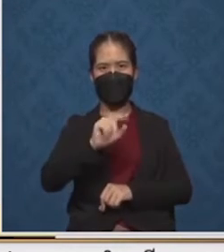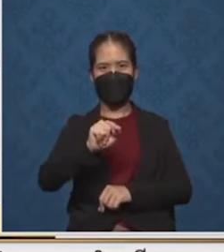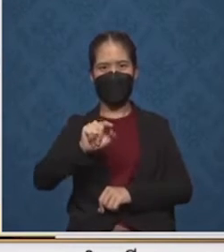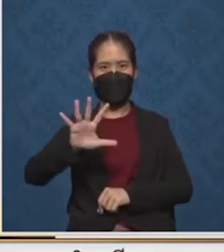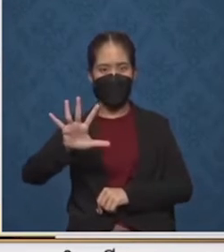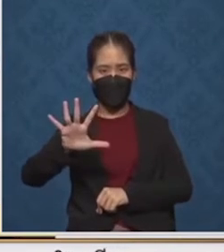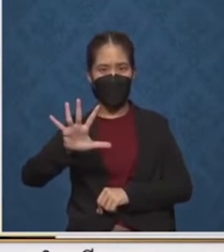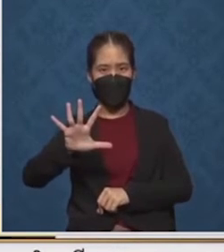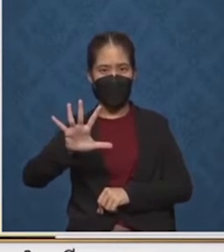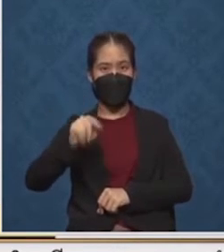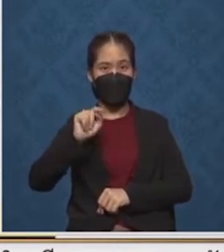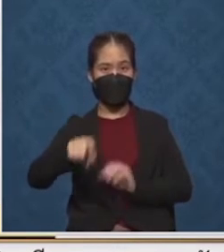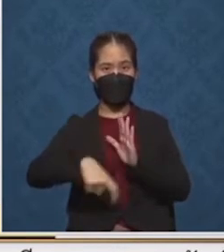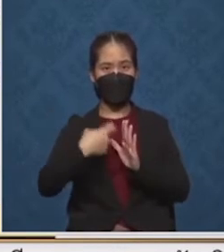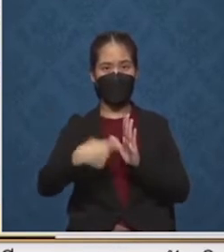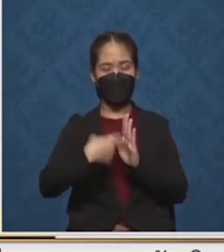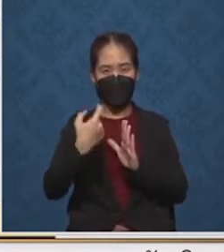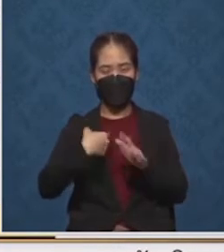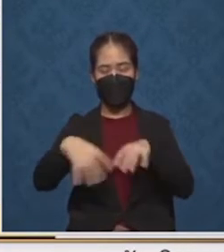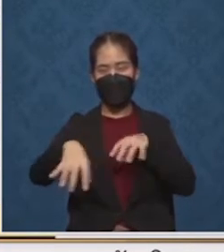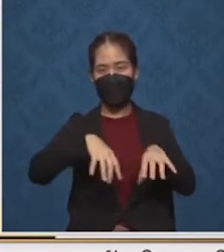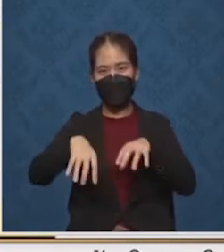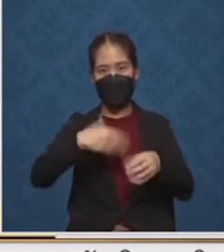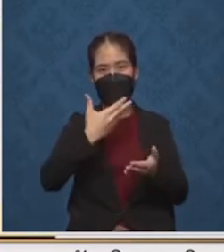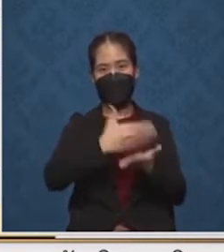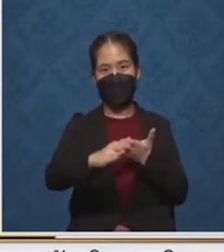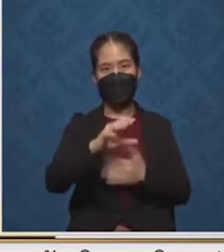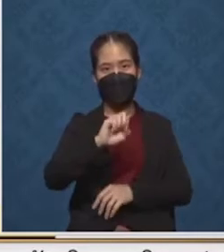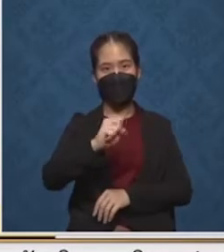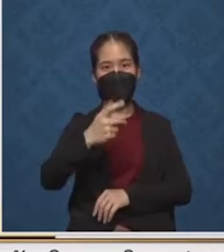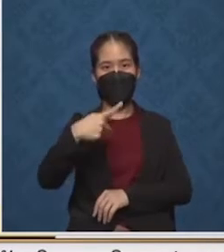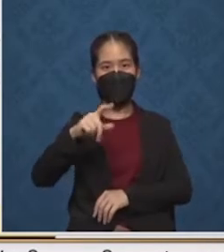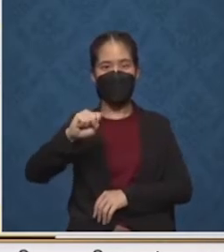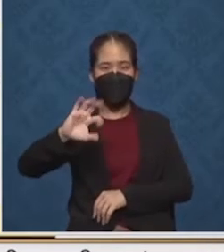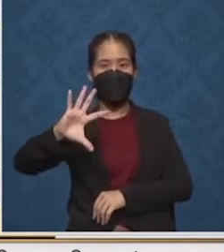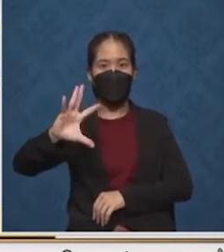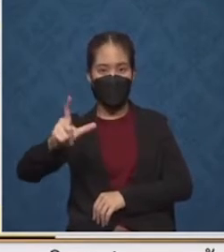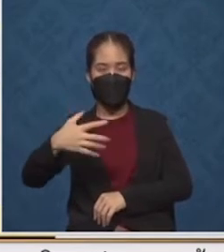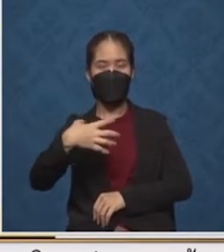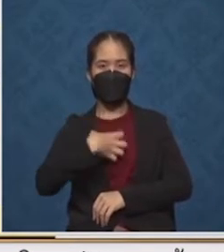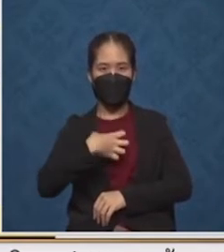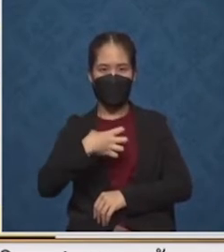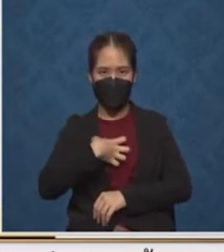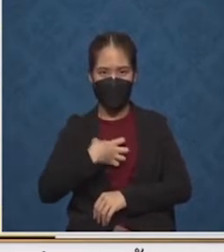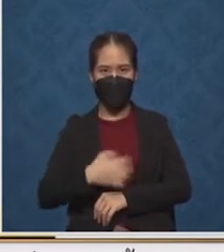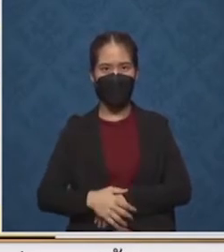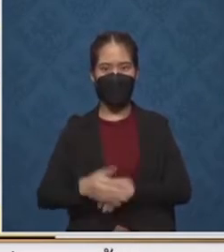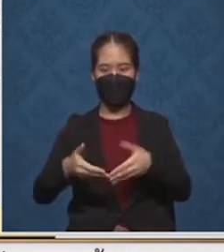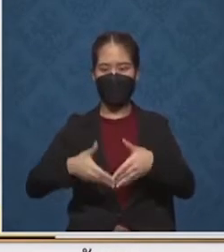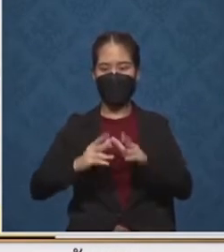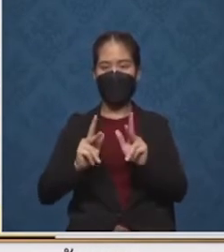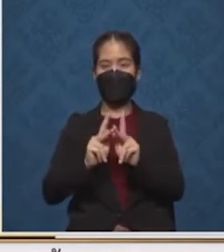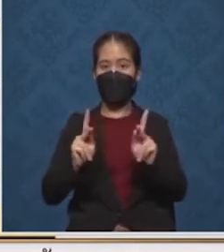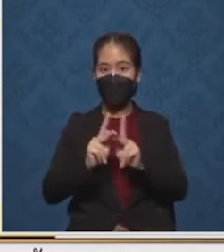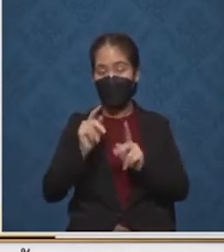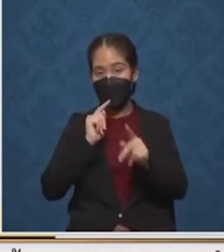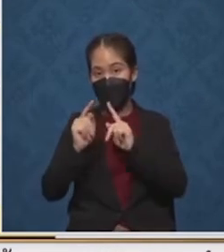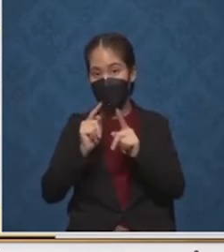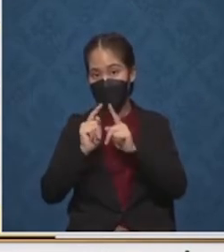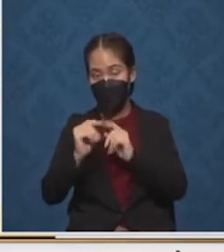มันเลยเป็นที่มาของการจัดซื้อจัดจ้างที่สอบชั่วเขาต้องการชุดนี้ตั้งคณะมการมาต่อรองราคา